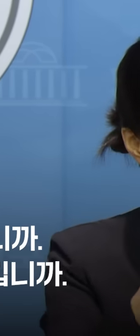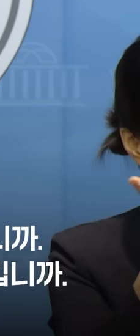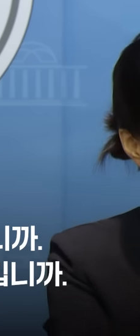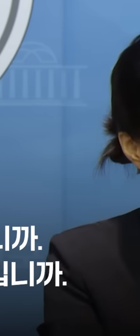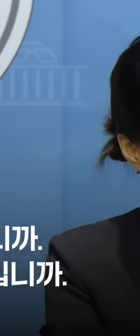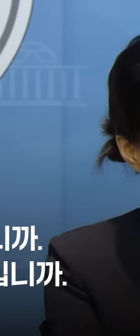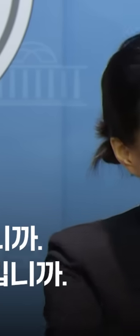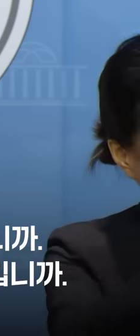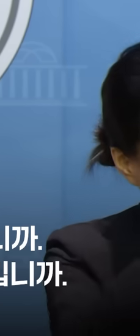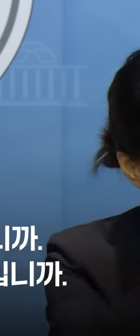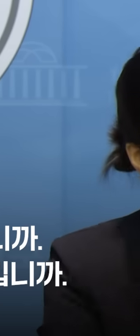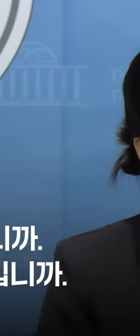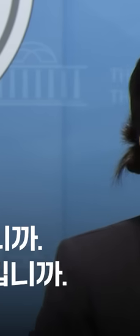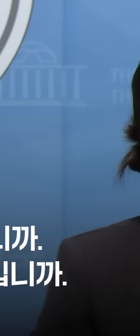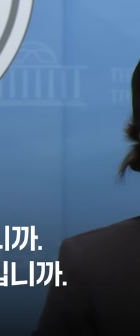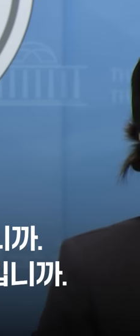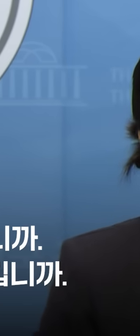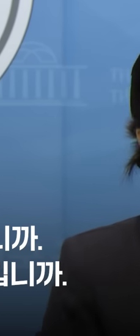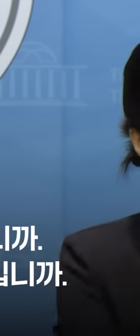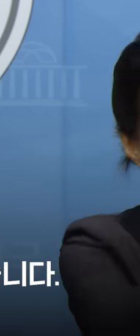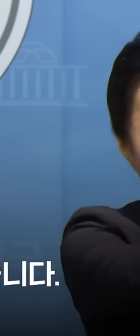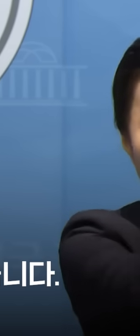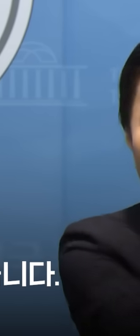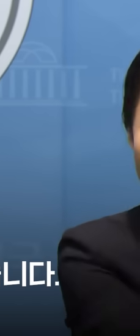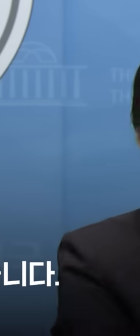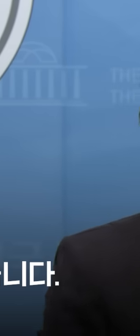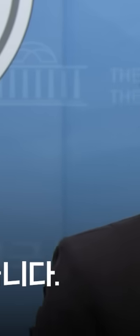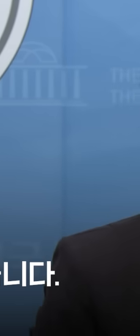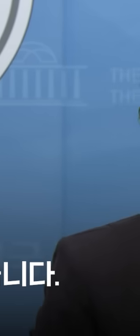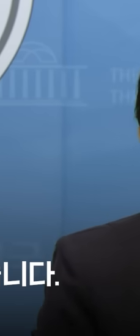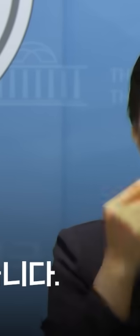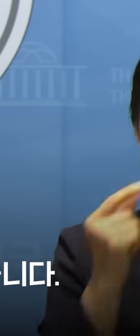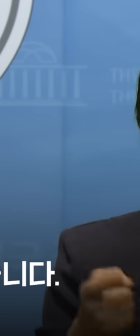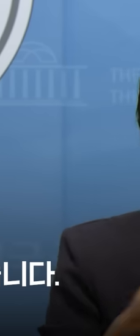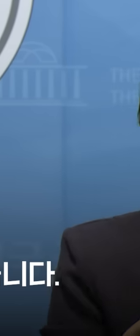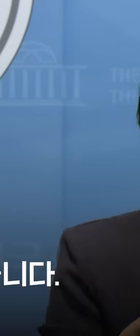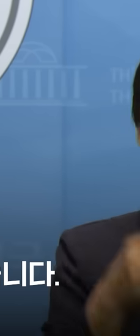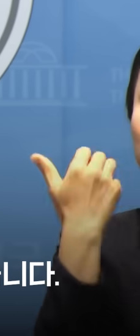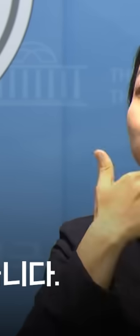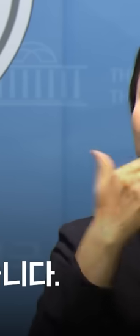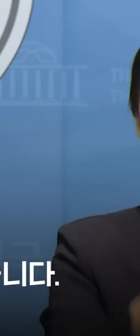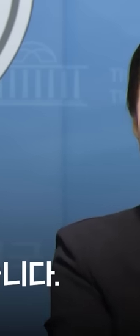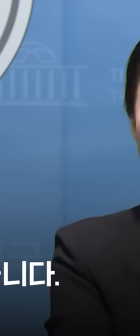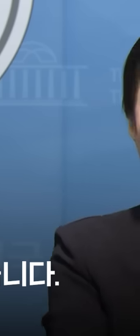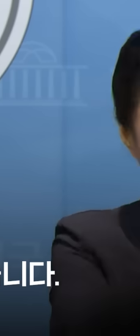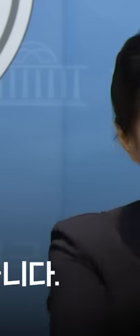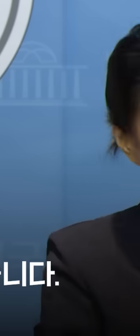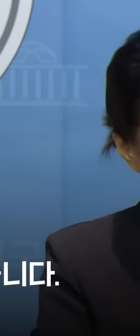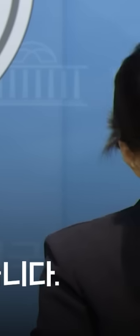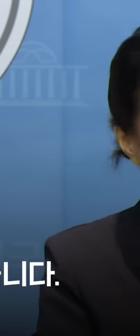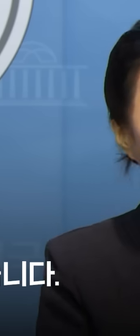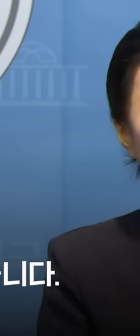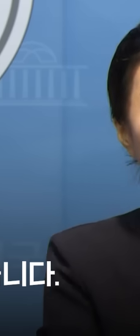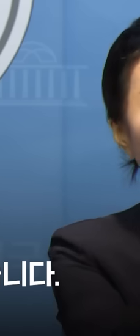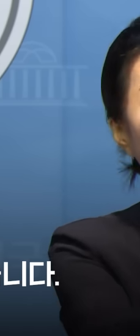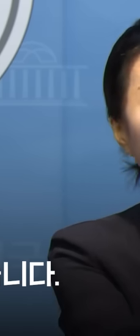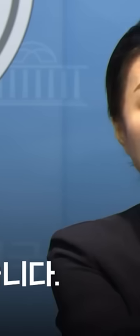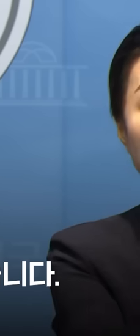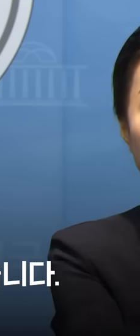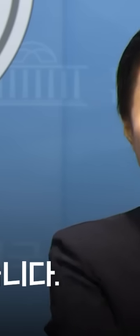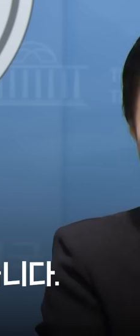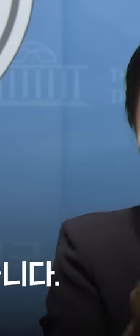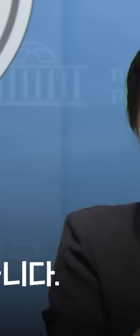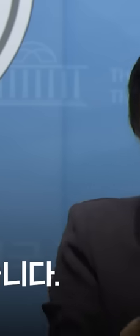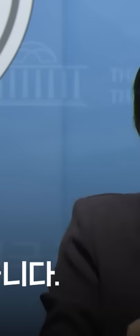무마할 수 있을 거라고 여깁니까 친일 논란은 윤석 대통령이 만들었고 독도 지우기